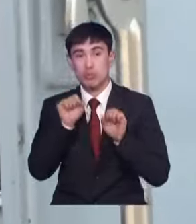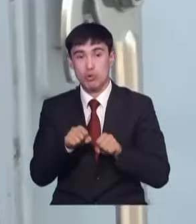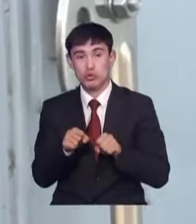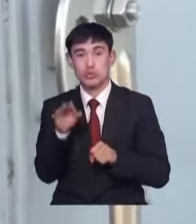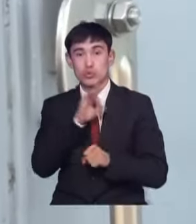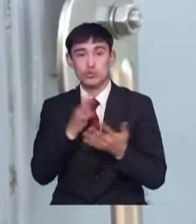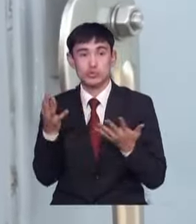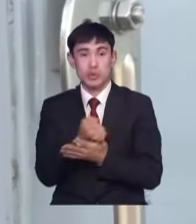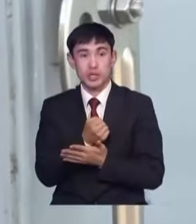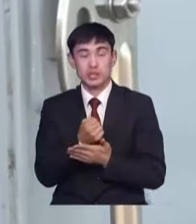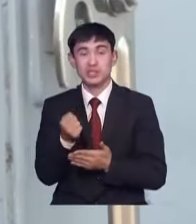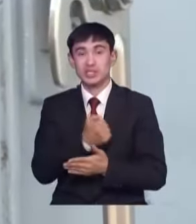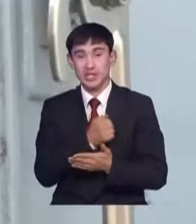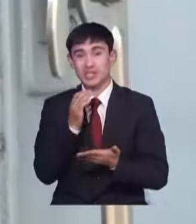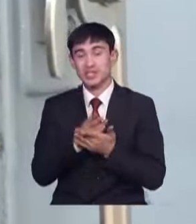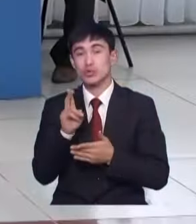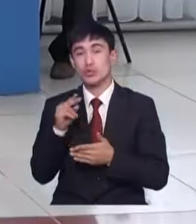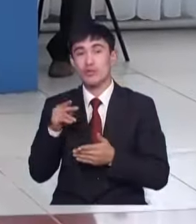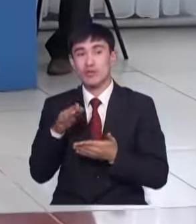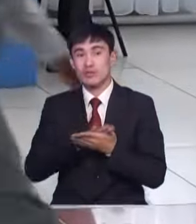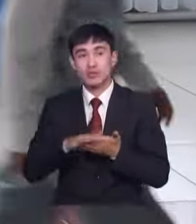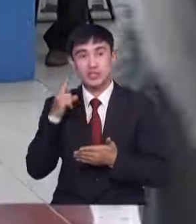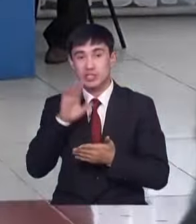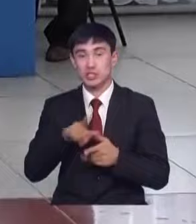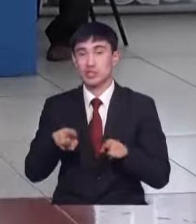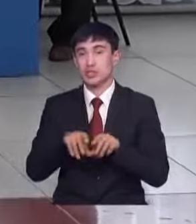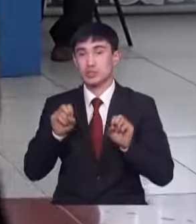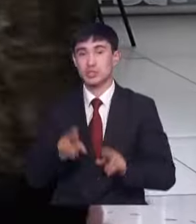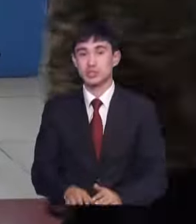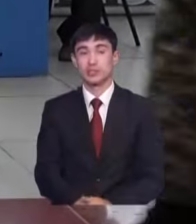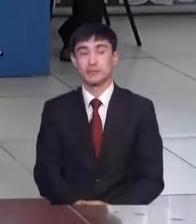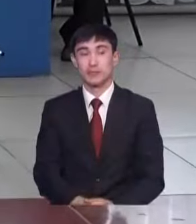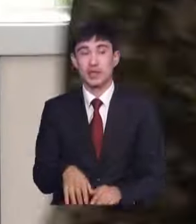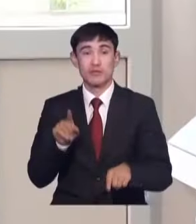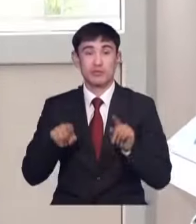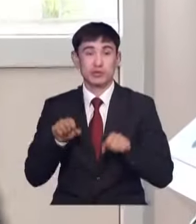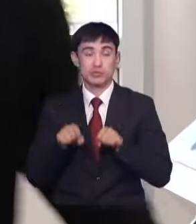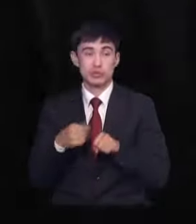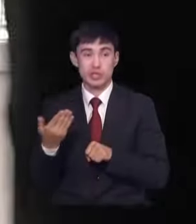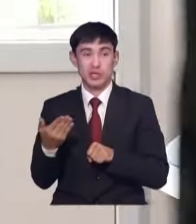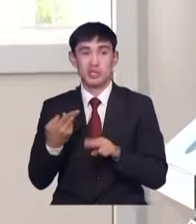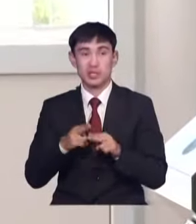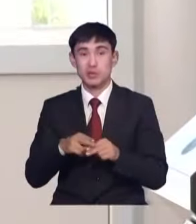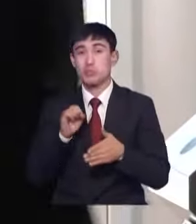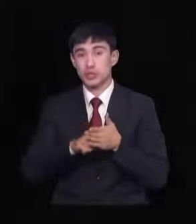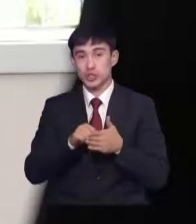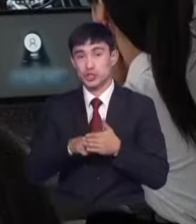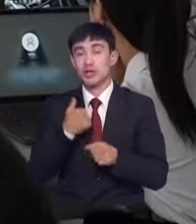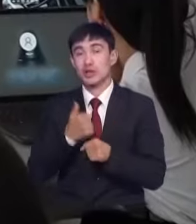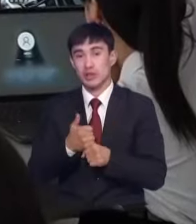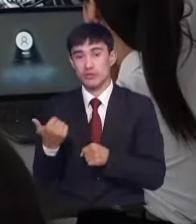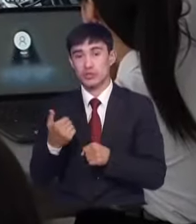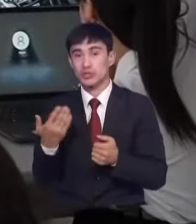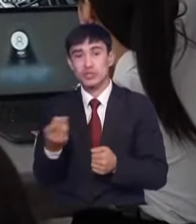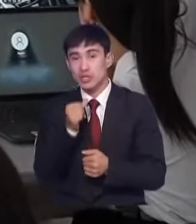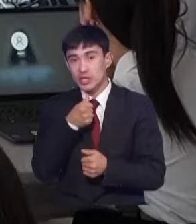принести Успех к сожалению Есть и те кто вообще не слышал о таких специальностях вероятно именно это является Основной причиной